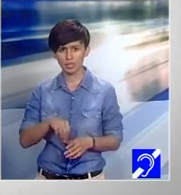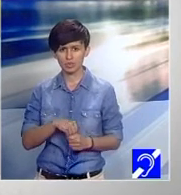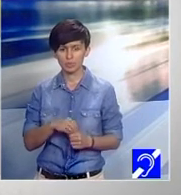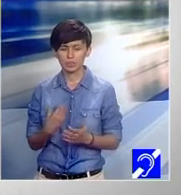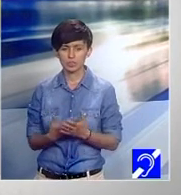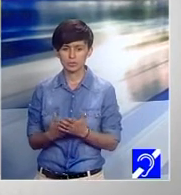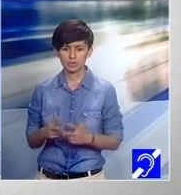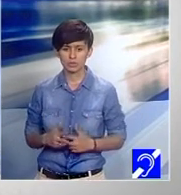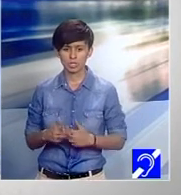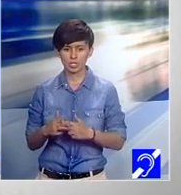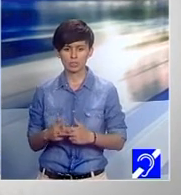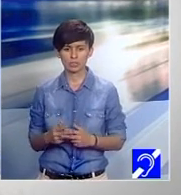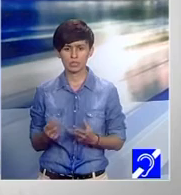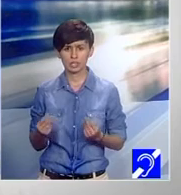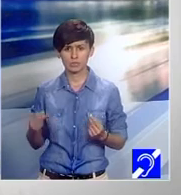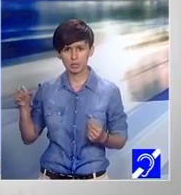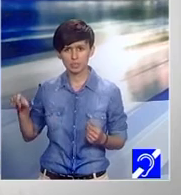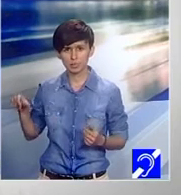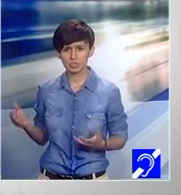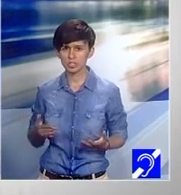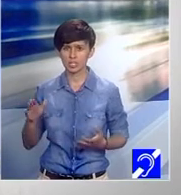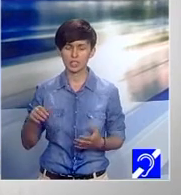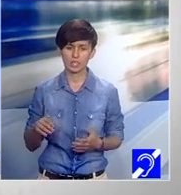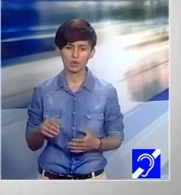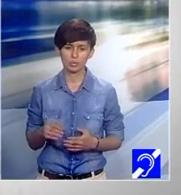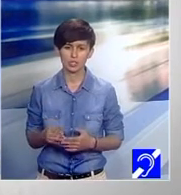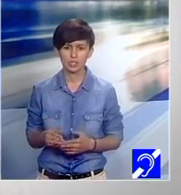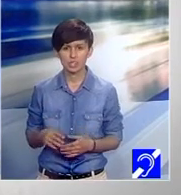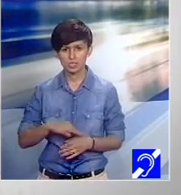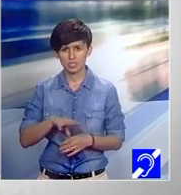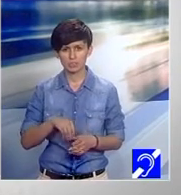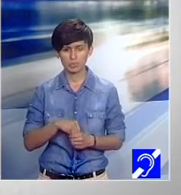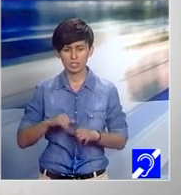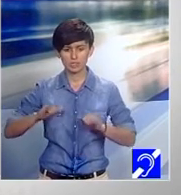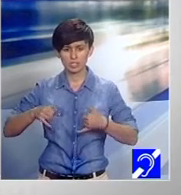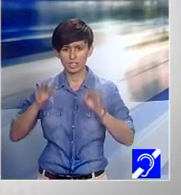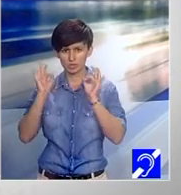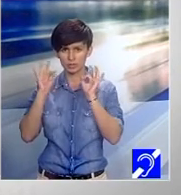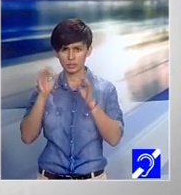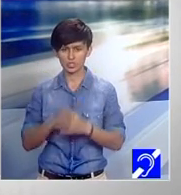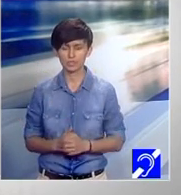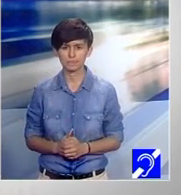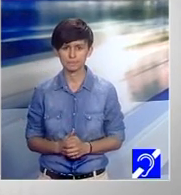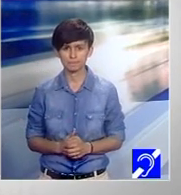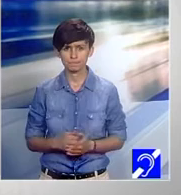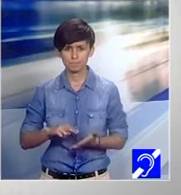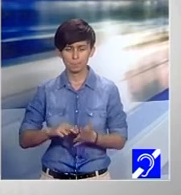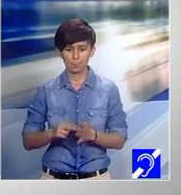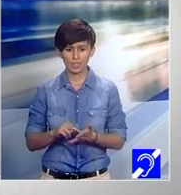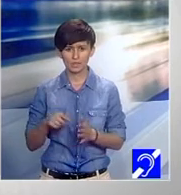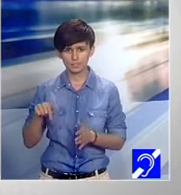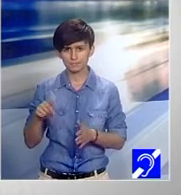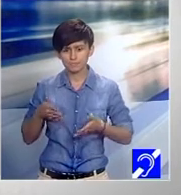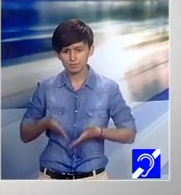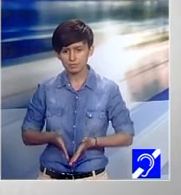mai multe persoane care au în familie, iată, astfel de cazuri speciale. Da, să știți că ONG-ul acesta s-a născut